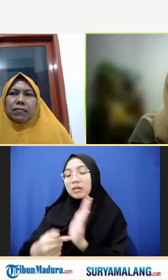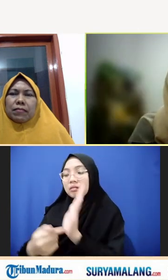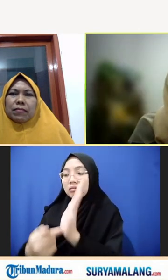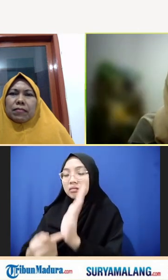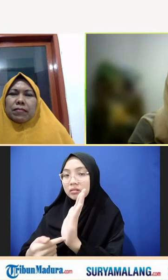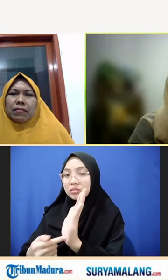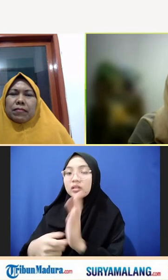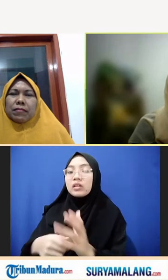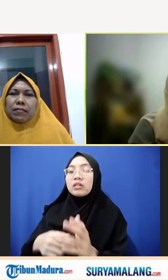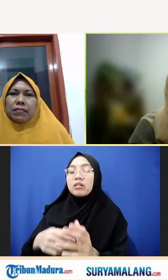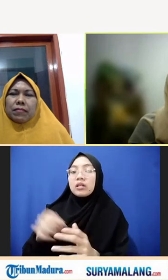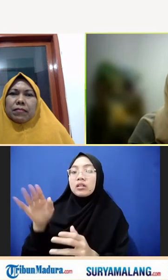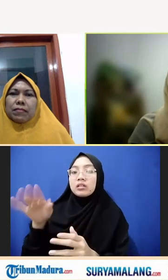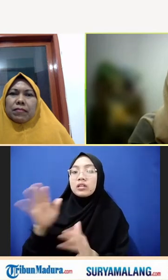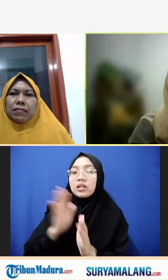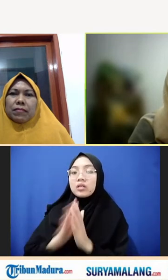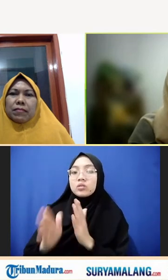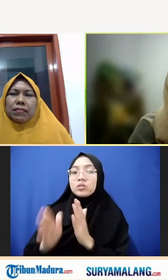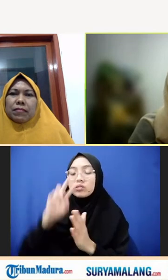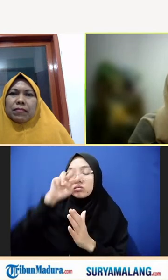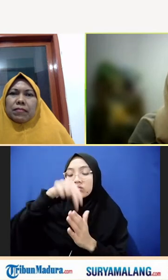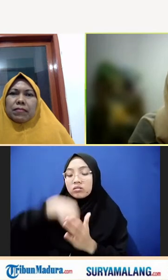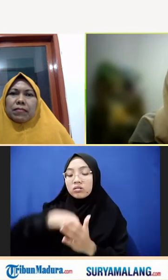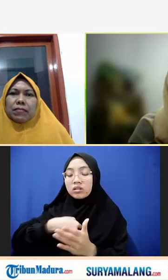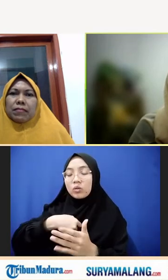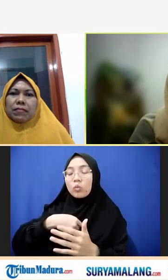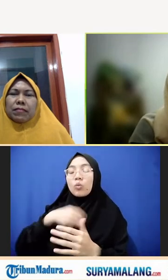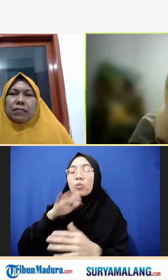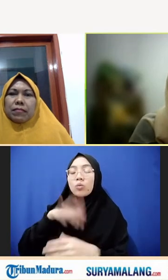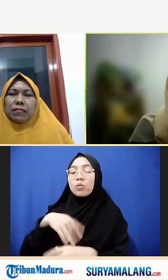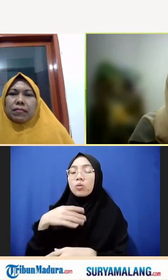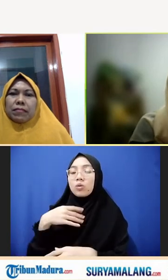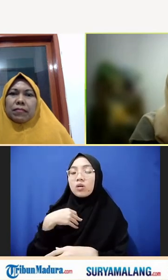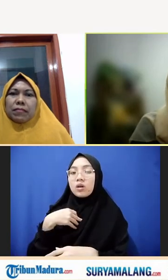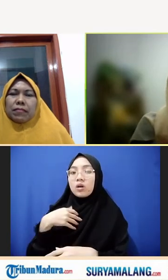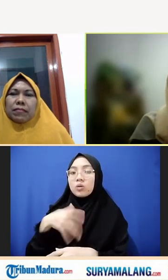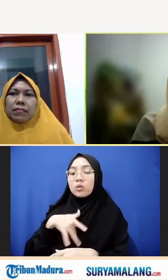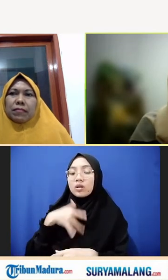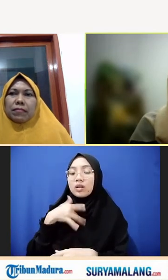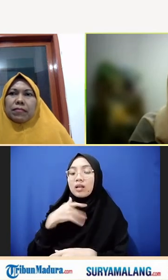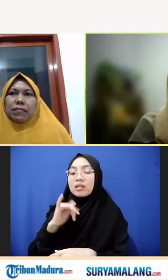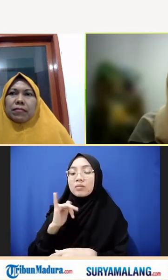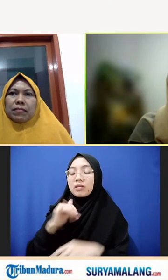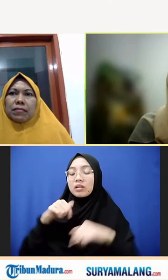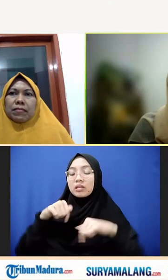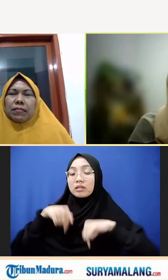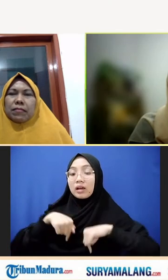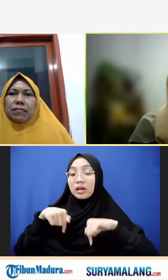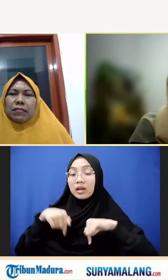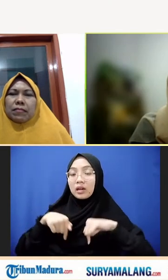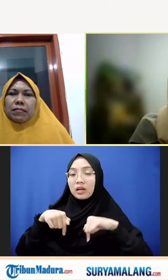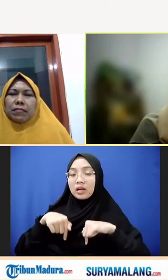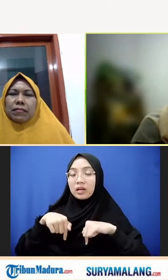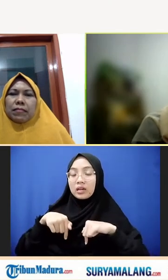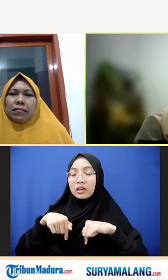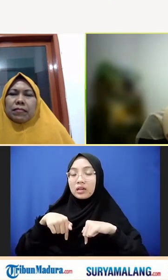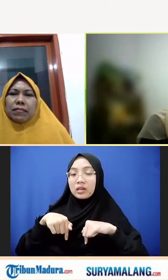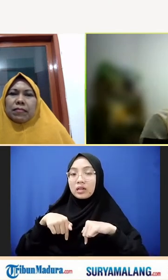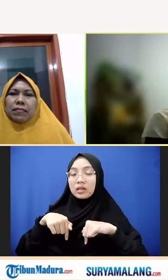dia asosiasikan bahwa, oh apa yang aku rasakan sekarang,